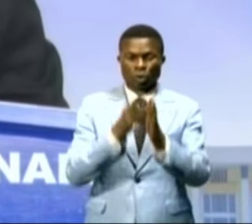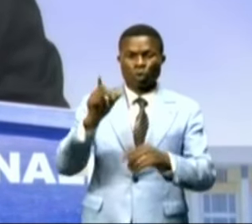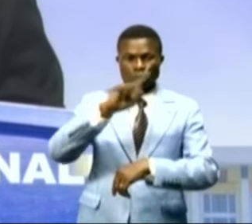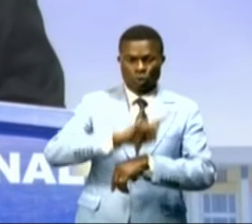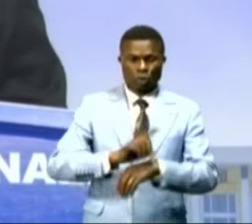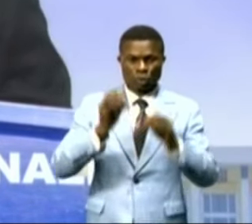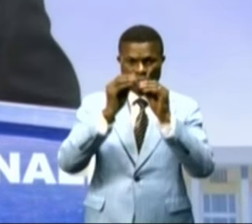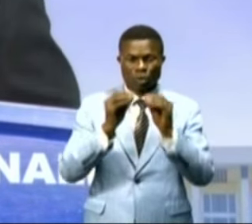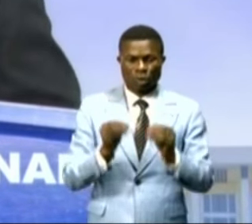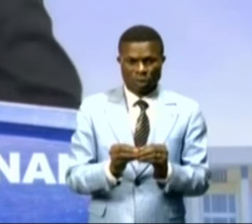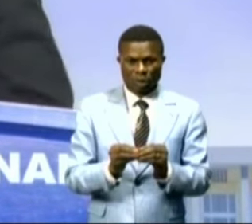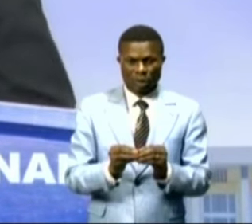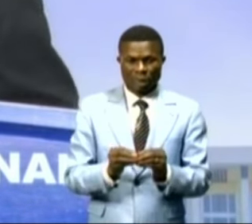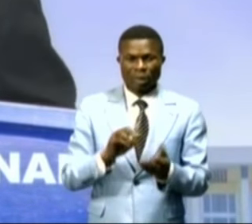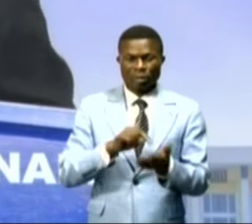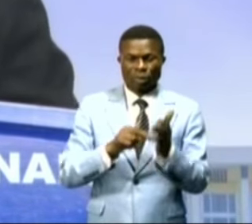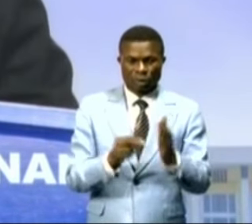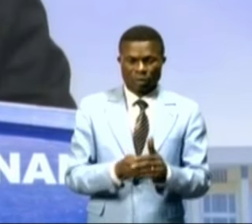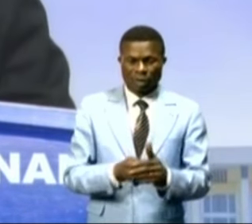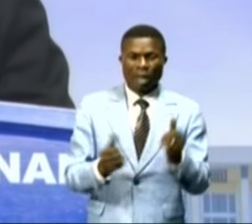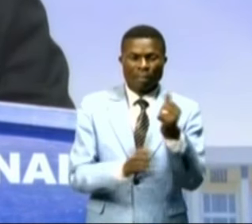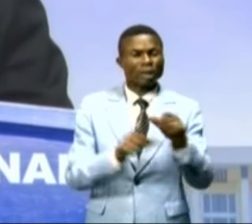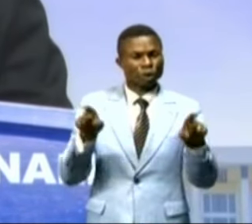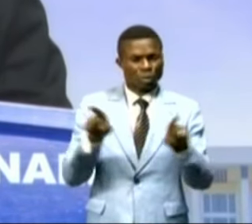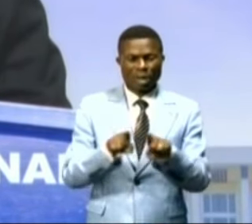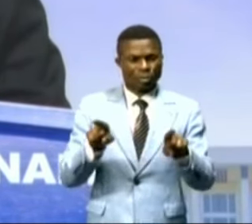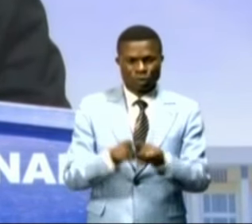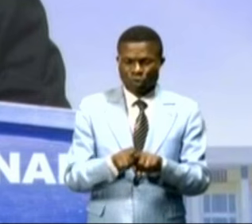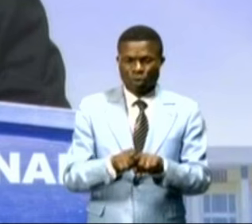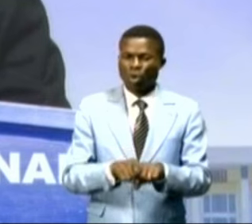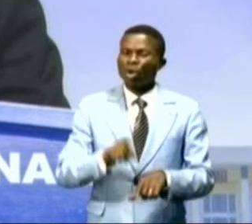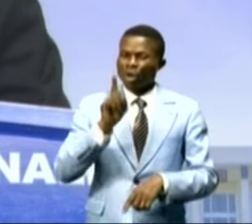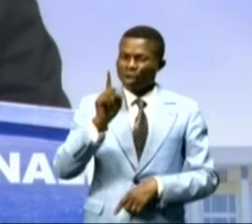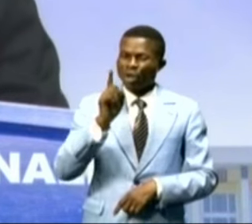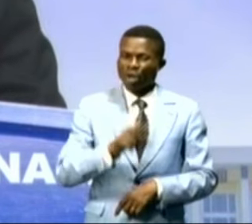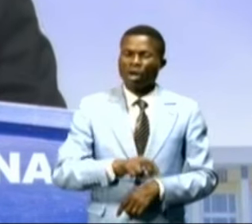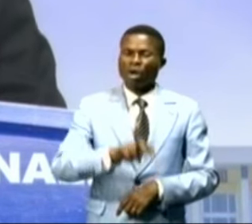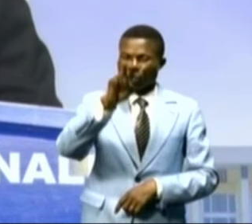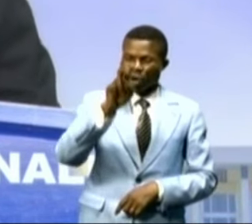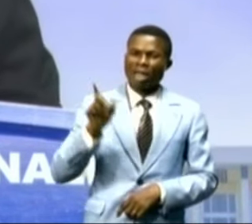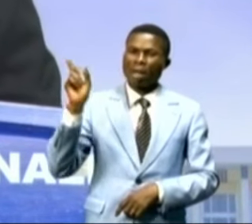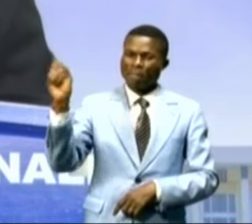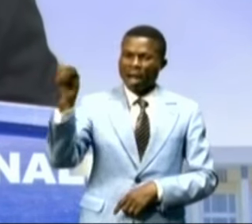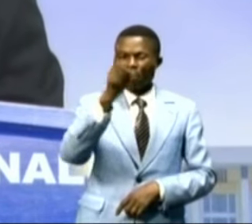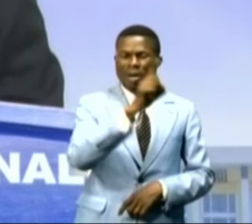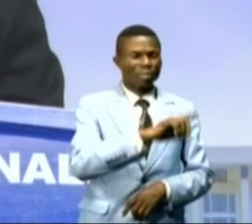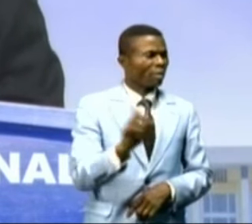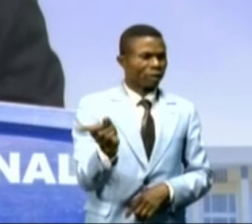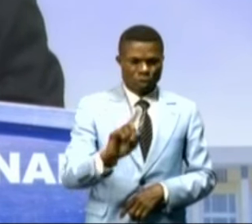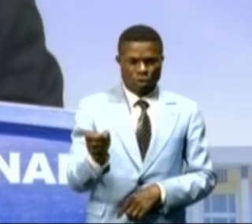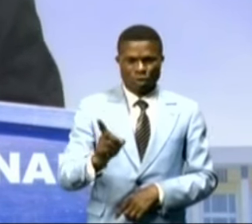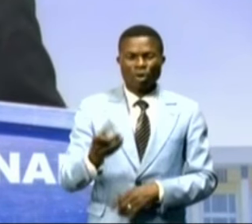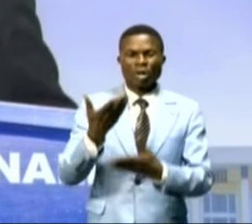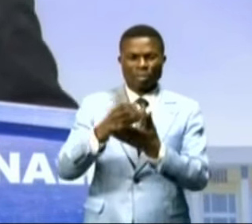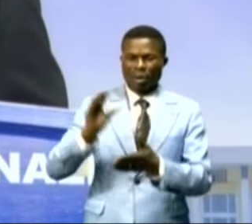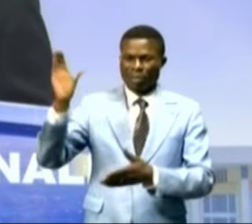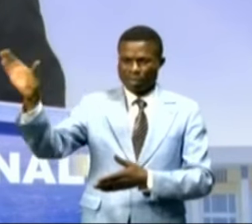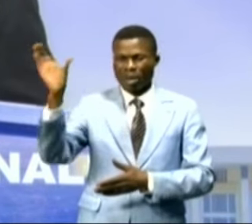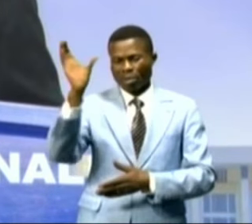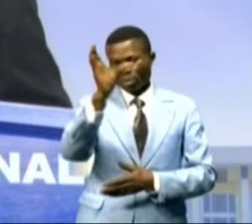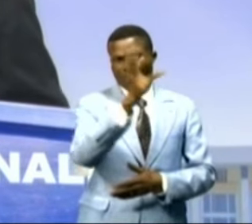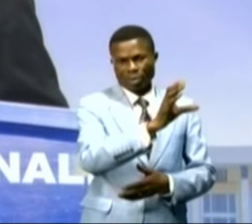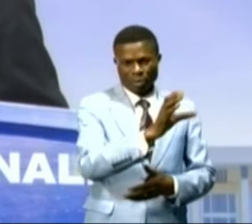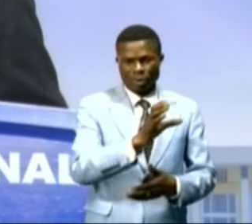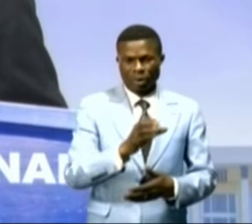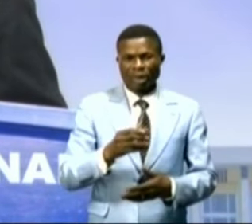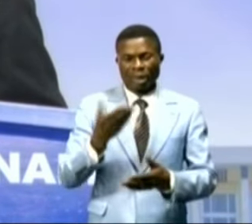total. Donc ce ne sont pas les mêmes personnes qui vont aller à la même activité. Ça, il fallait le noter. Nous avons